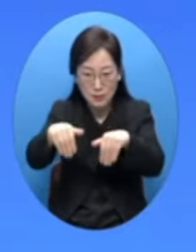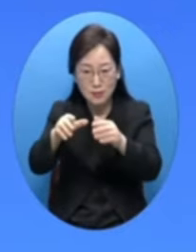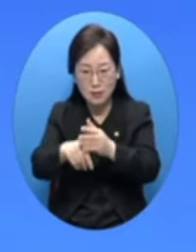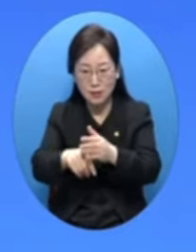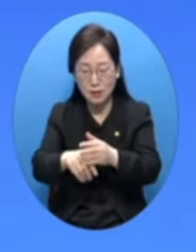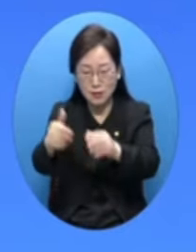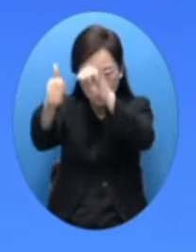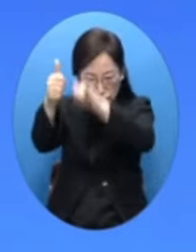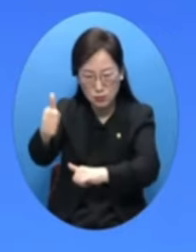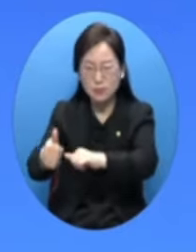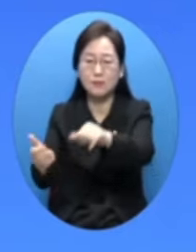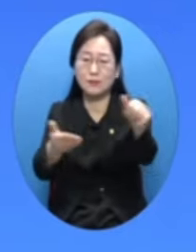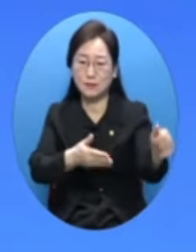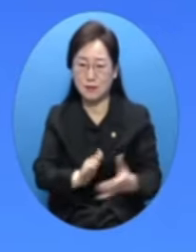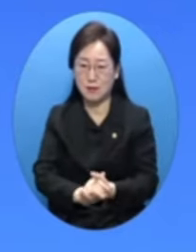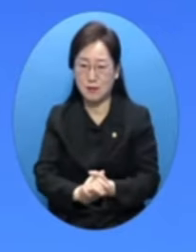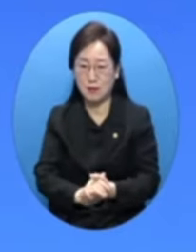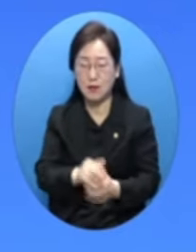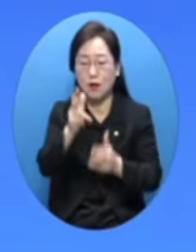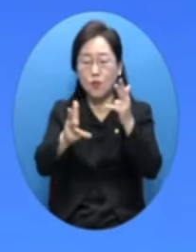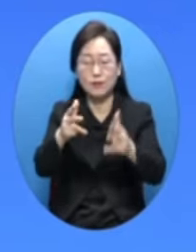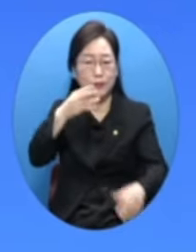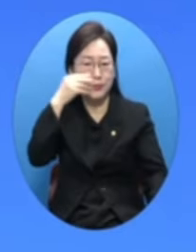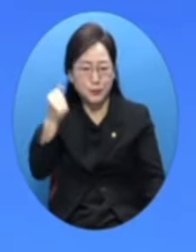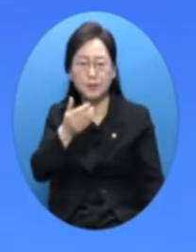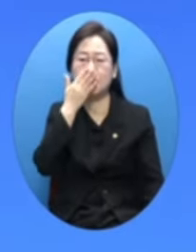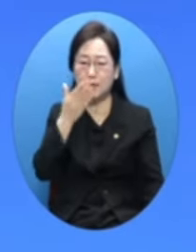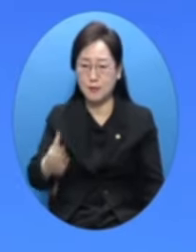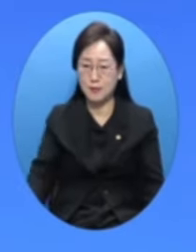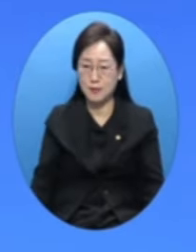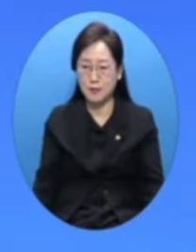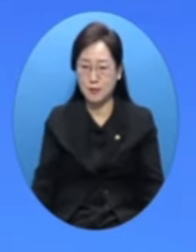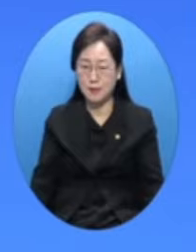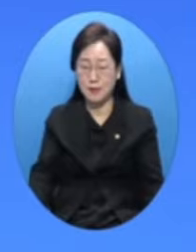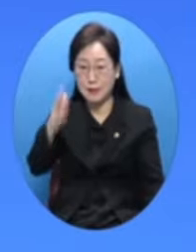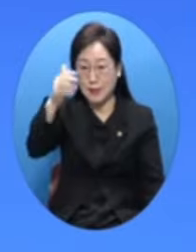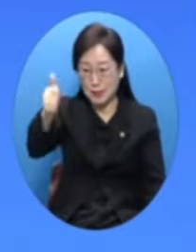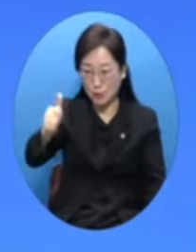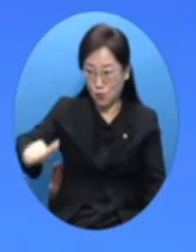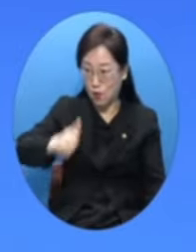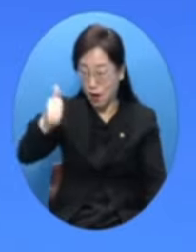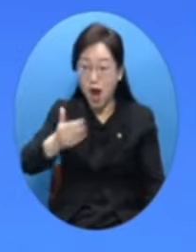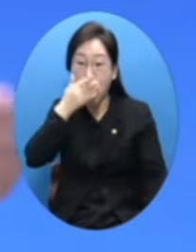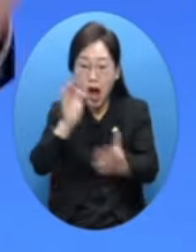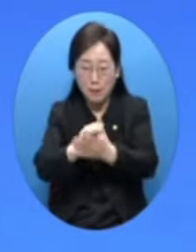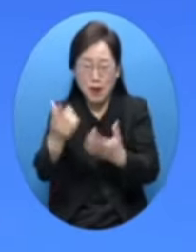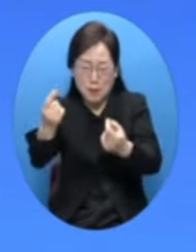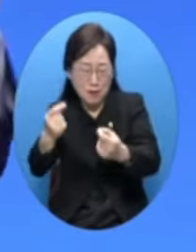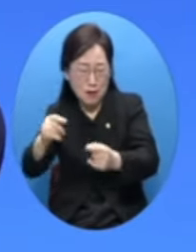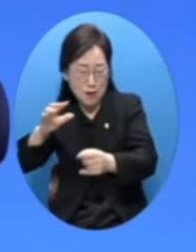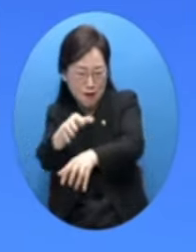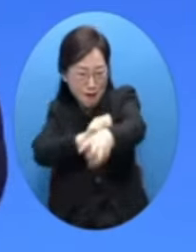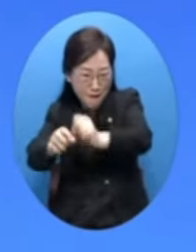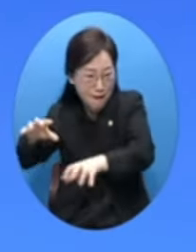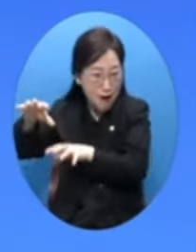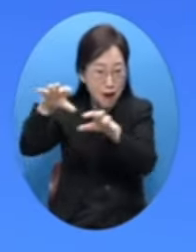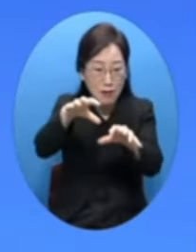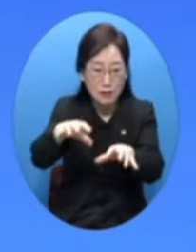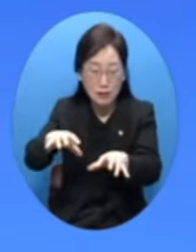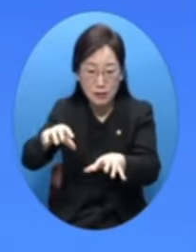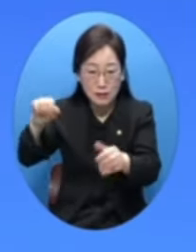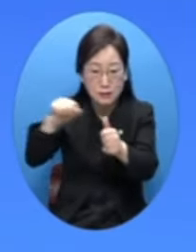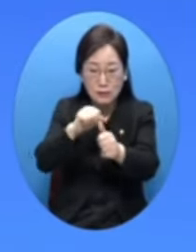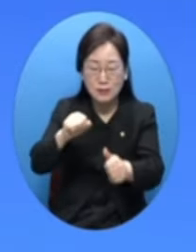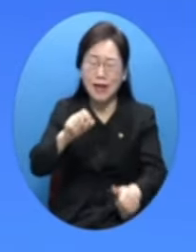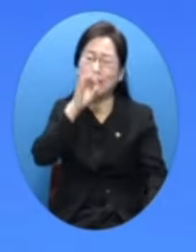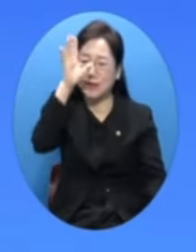되기를 바랍니다. 그럼 그 회사가 잘 될 것입니다. 괜히 회사 사장이 화낸다고 그냥 도투하고 우리 같이 싸웁시다 주먹 휘두르지 말고, 이거 안